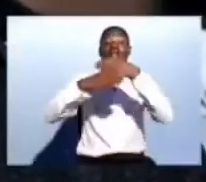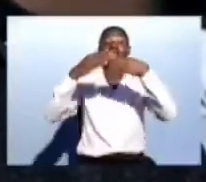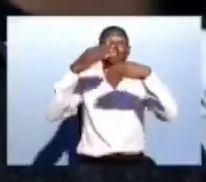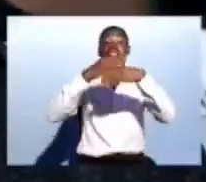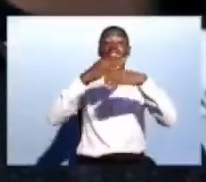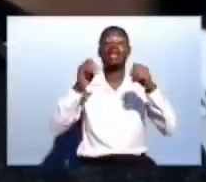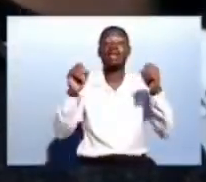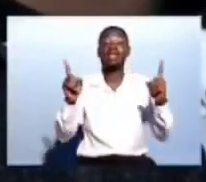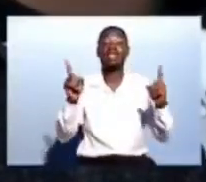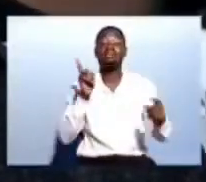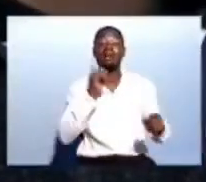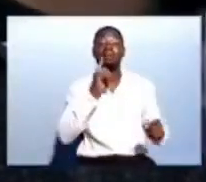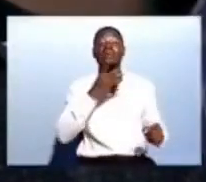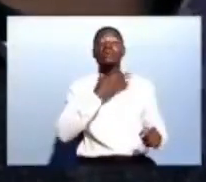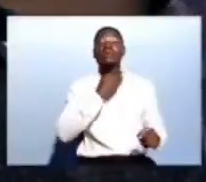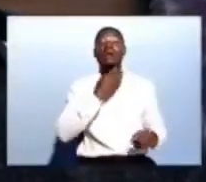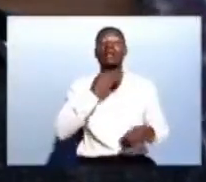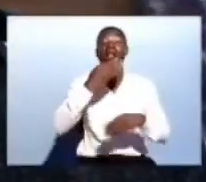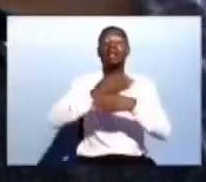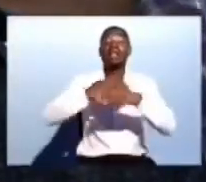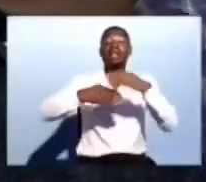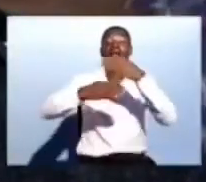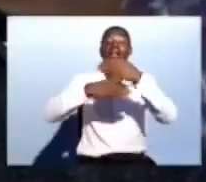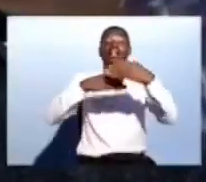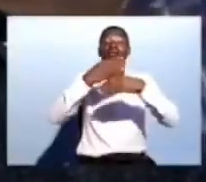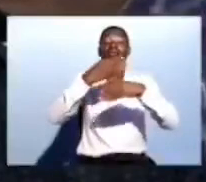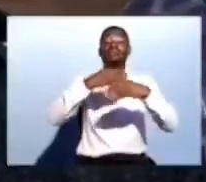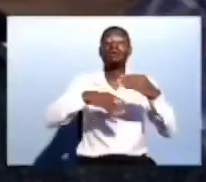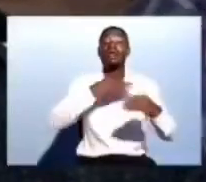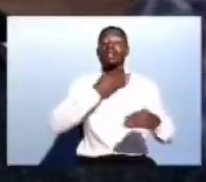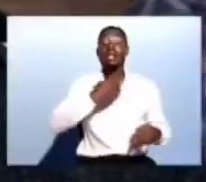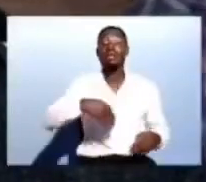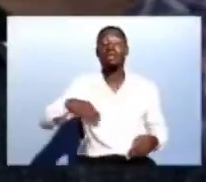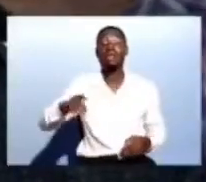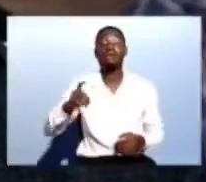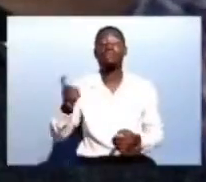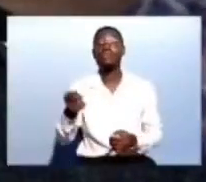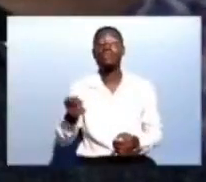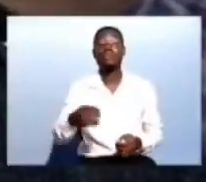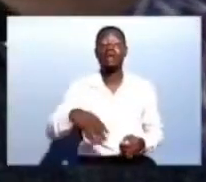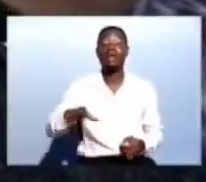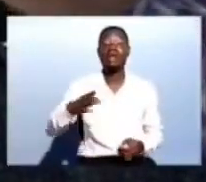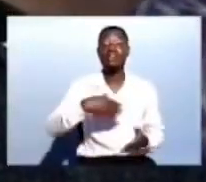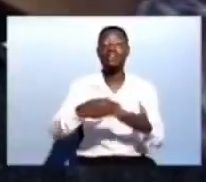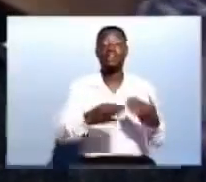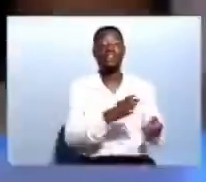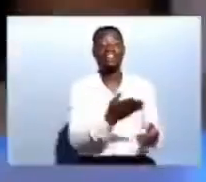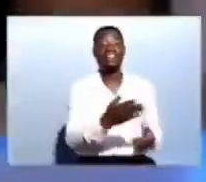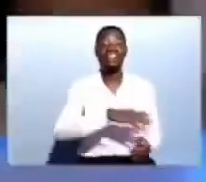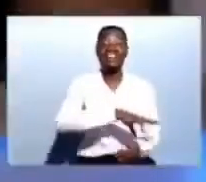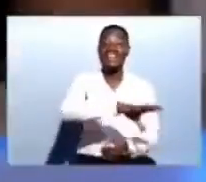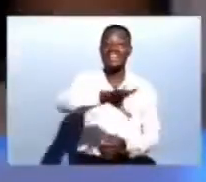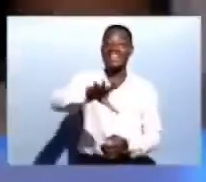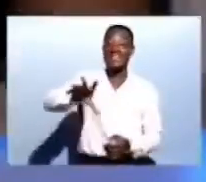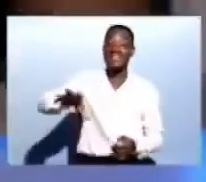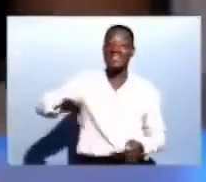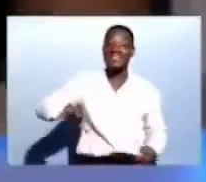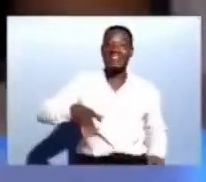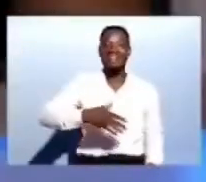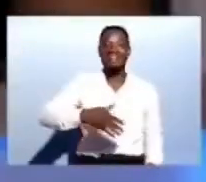Lakini wamama je, kujenga anataka kuvaa nguo nzuri, anataka sijui anataka kwenda Vikoba, anataka sijui kufanya nini, vyote